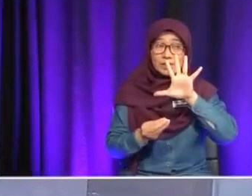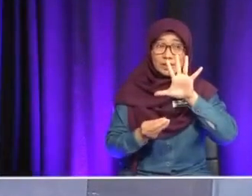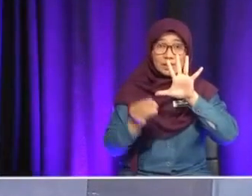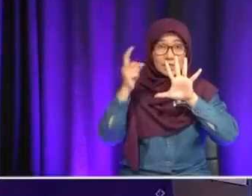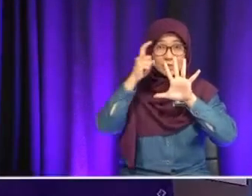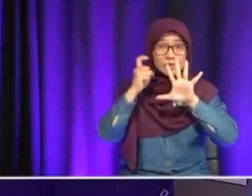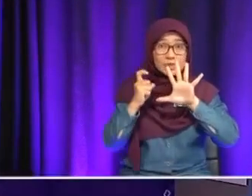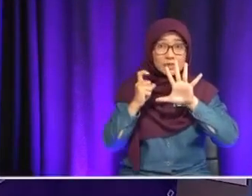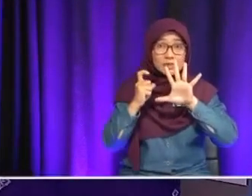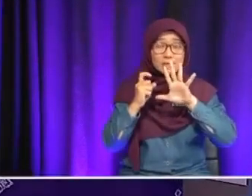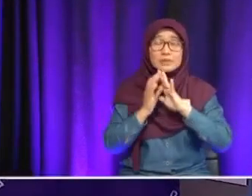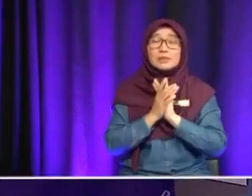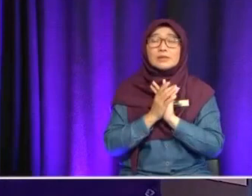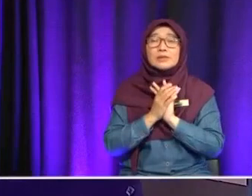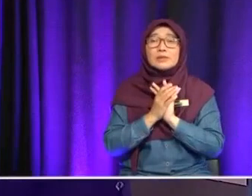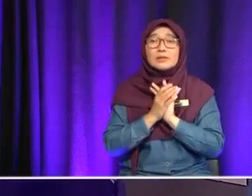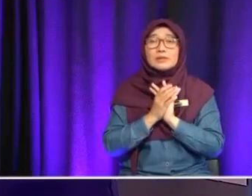yang ke-5. Bersedia, Hafi?